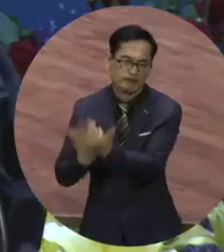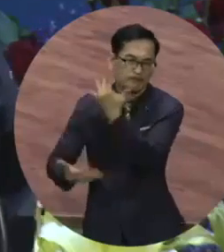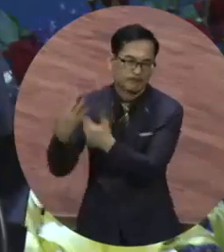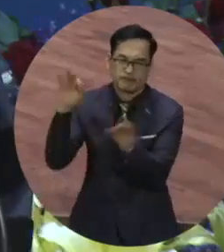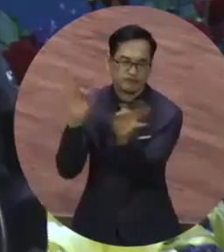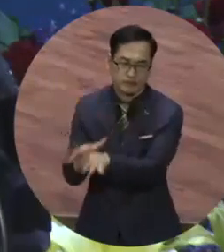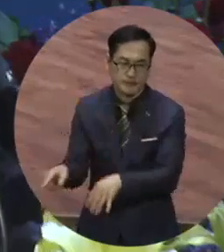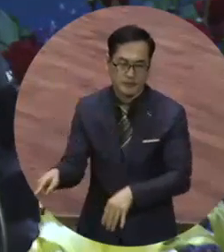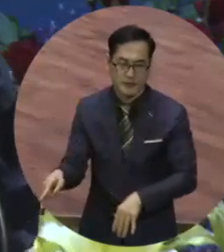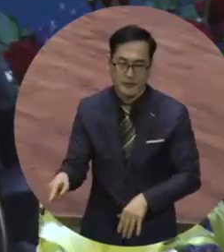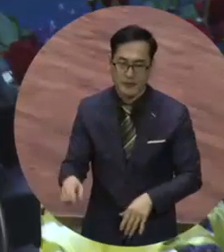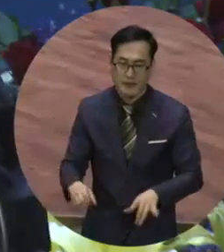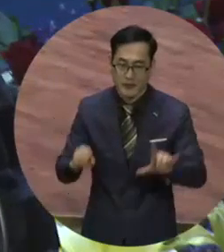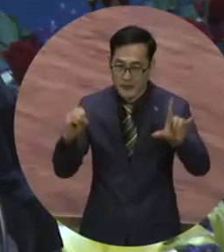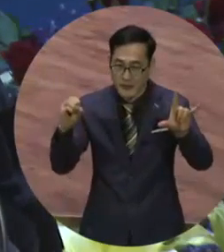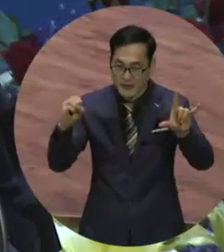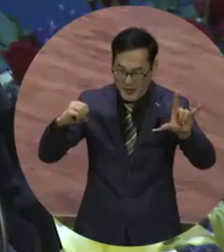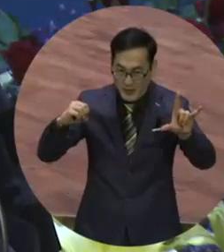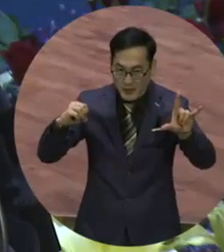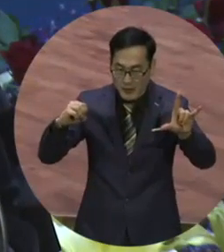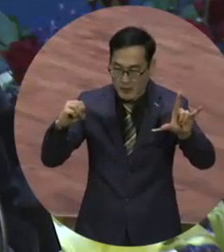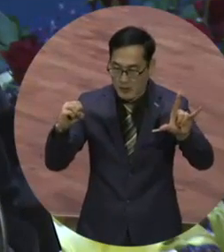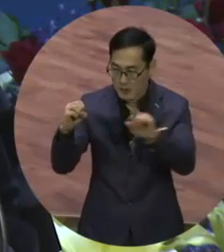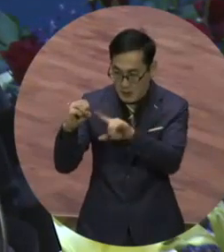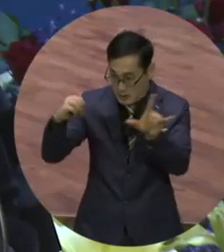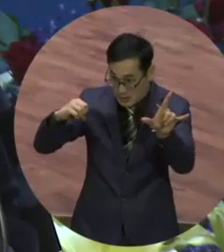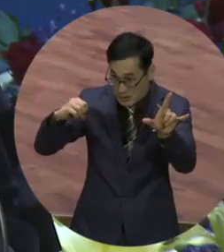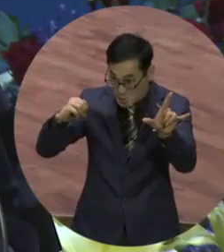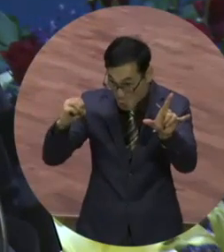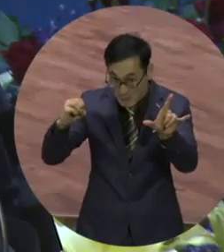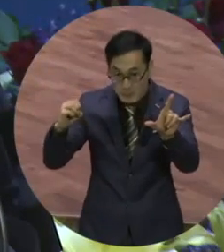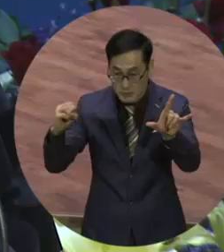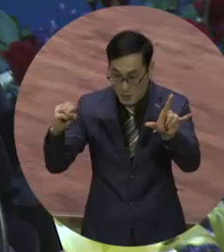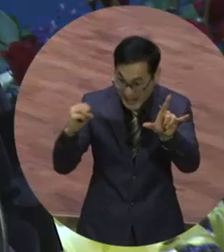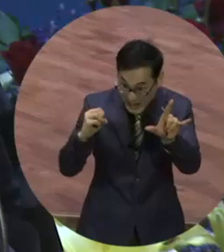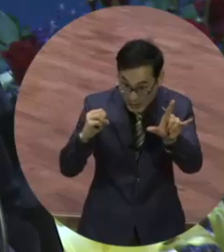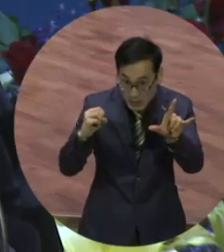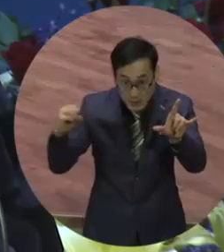1도만 더 들어가면 다 죽고 1도만 더 빠지면 얼어 죽는다니까.